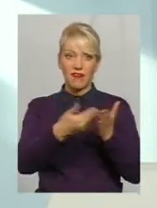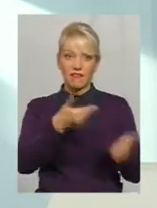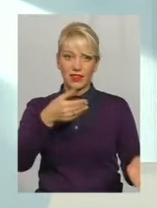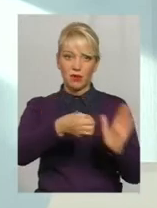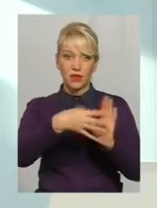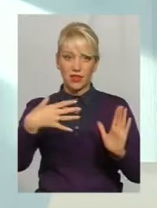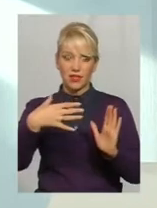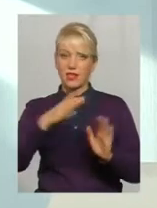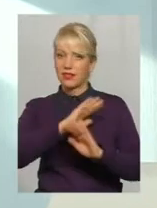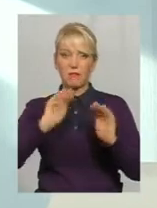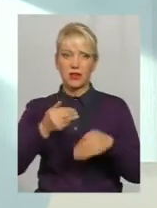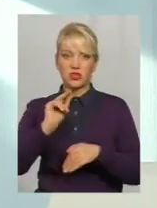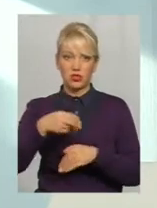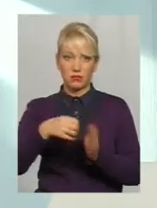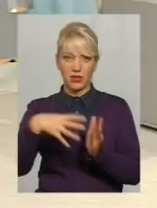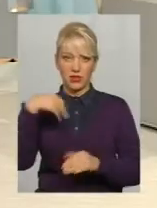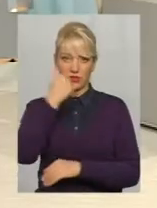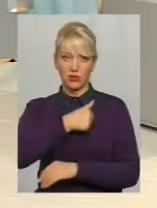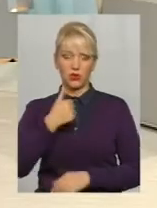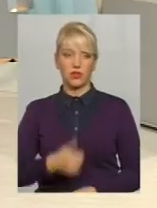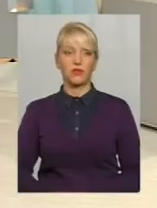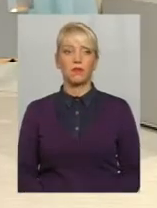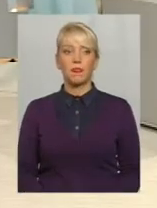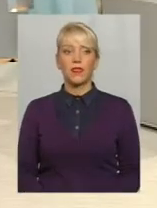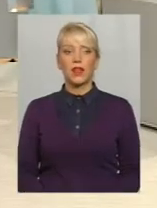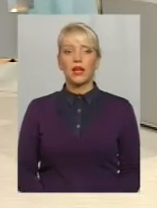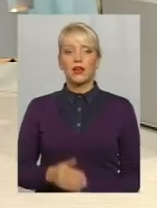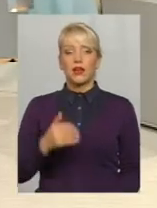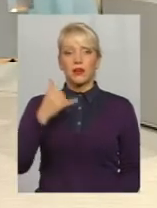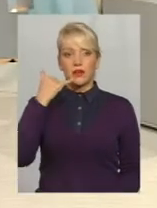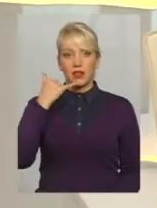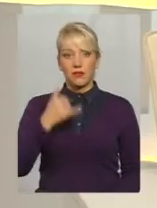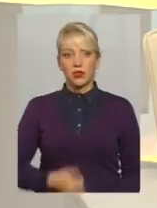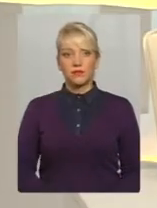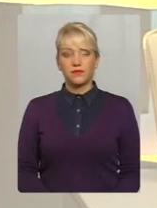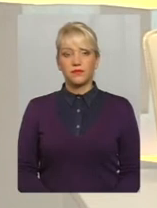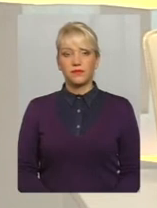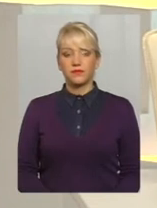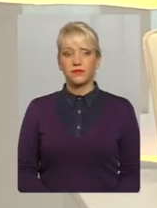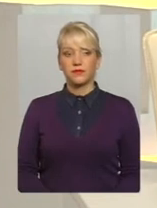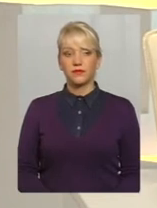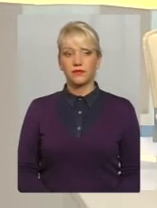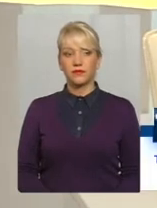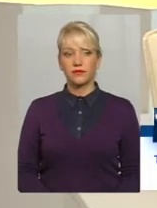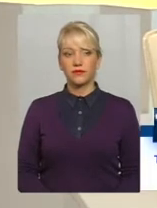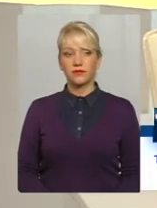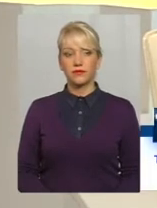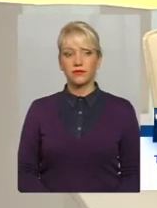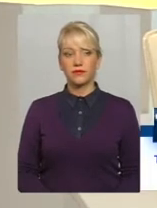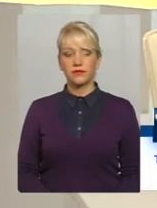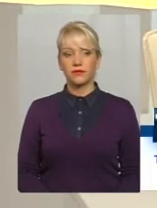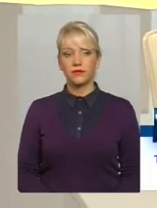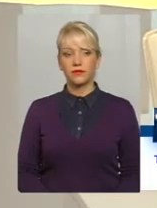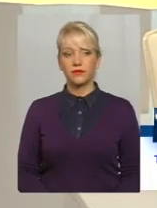від 15, не менше 15 років. Про те, що буде, якщо немає 15, якщо поговоримо немає 15 згодом, років. Насамперед дзвінки. Слухаємо вас.